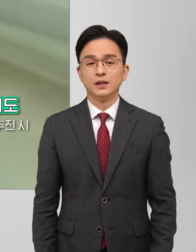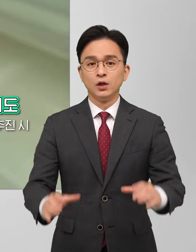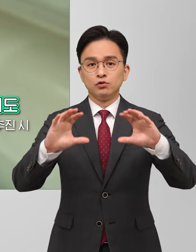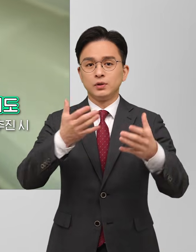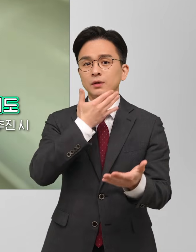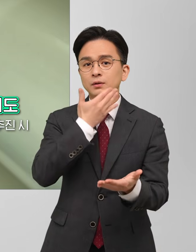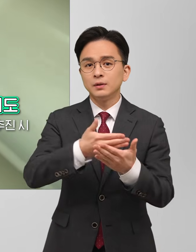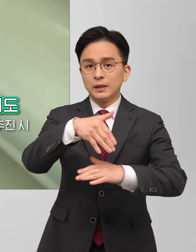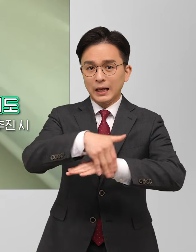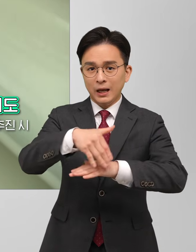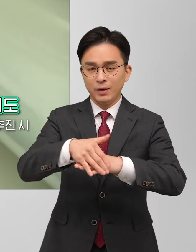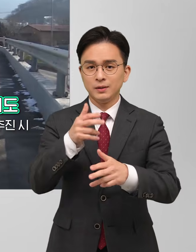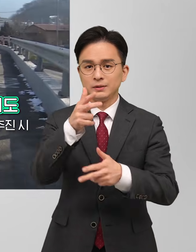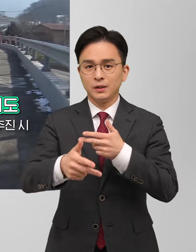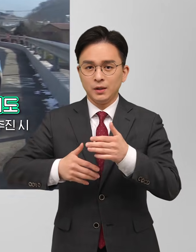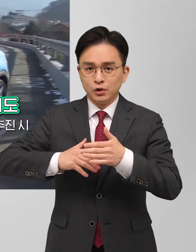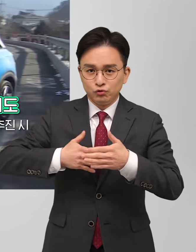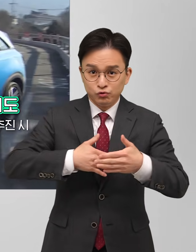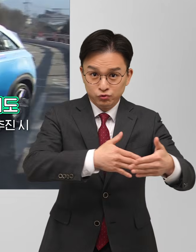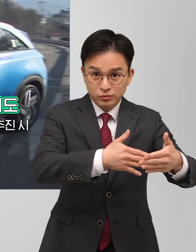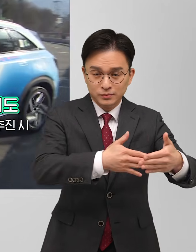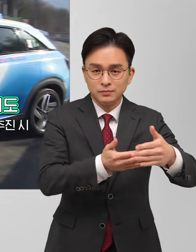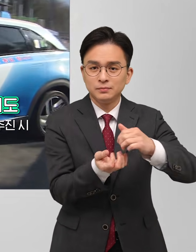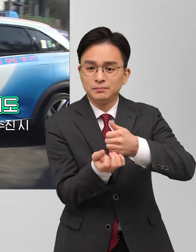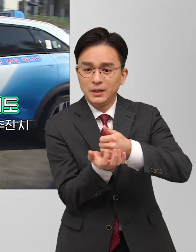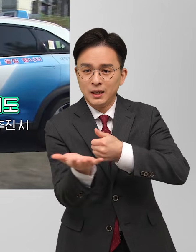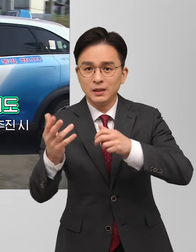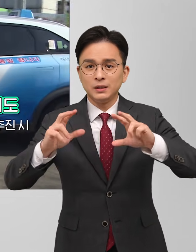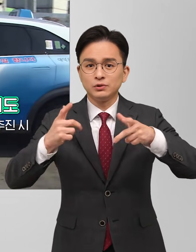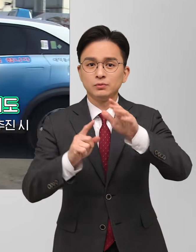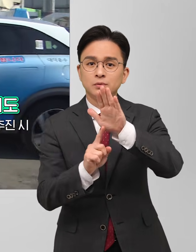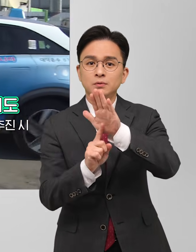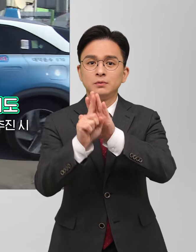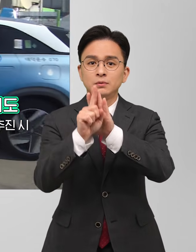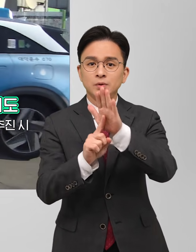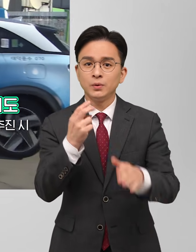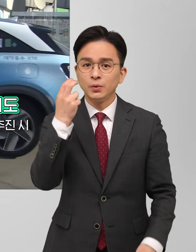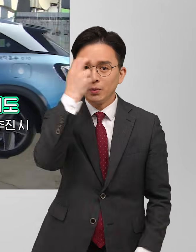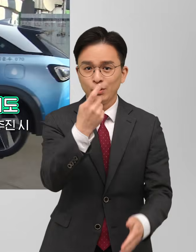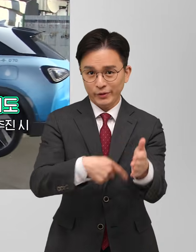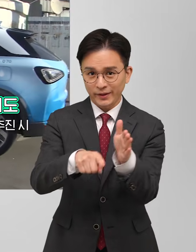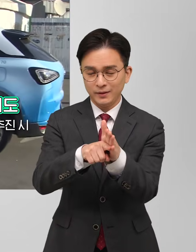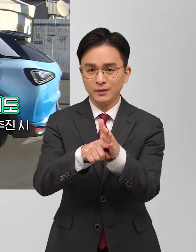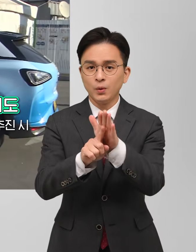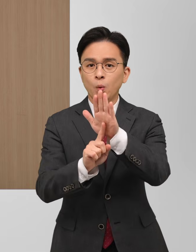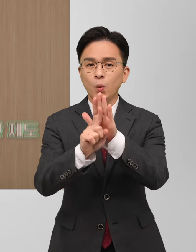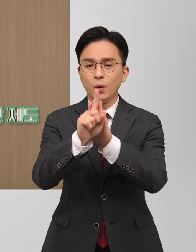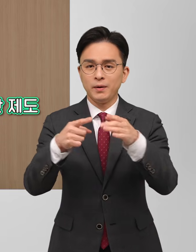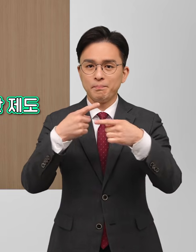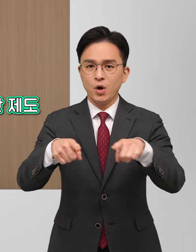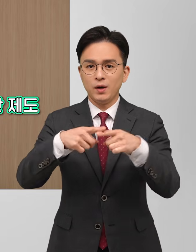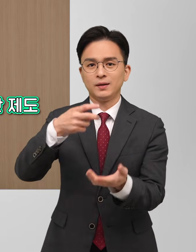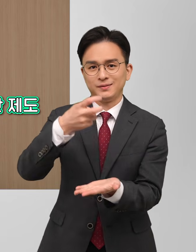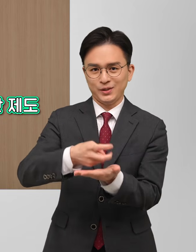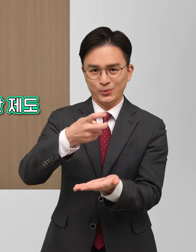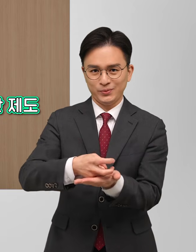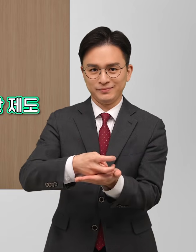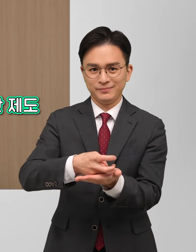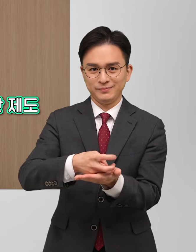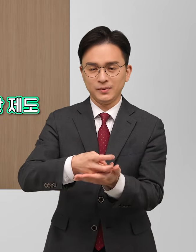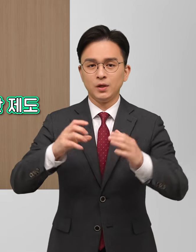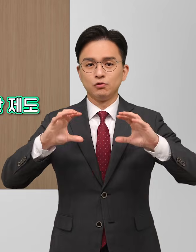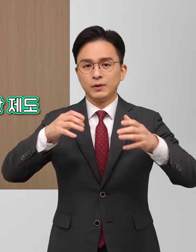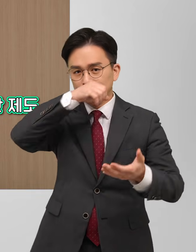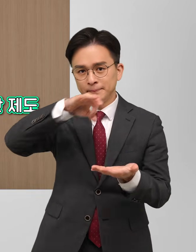주요 계획과 개발 사업 추진 시 기후변화 영향을 평가하는 기후변화 영향 평가 제도, 국가 예산 계획